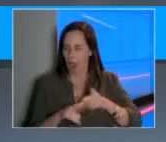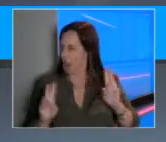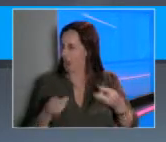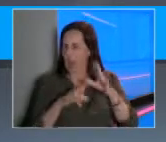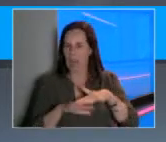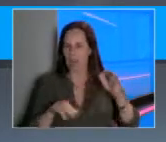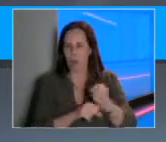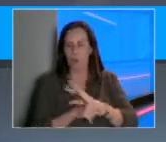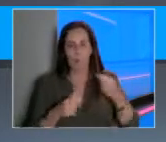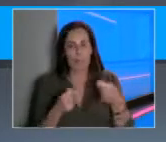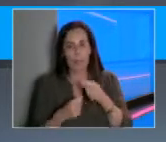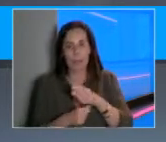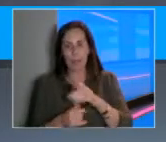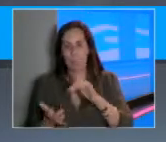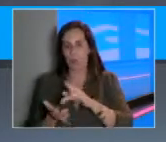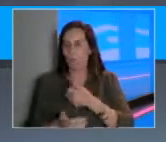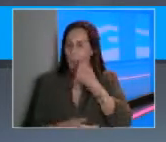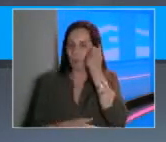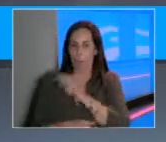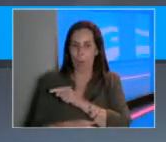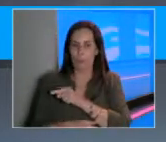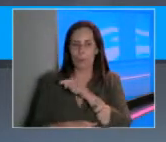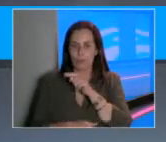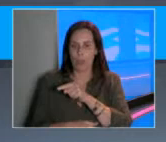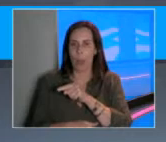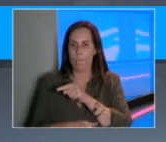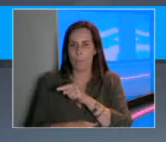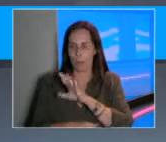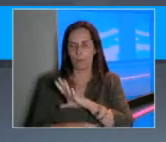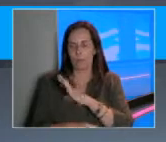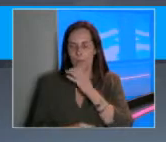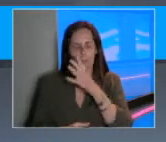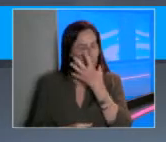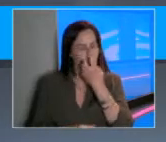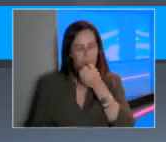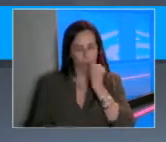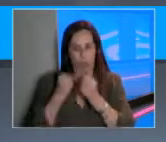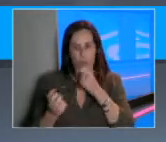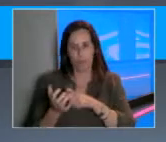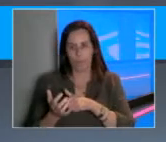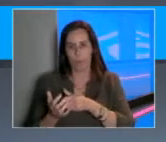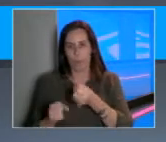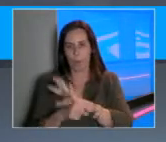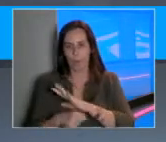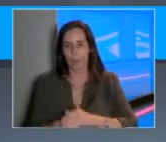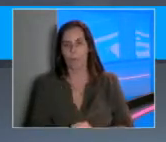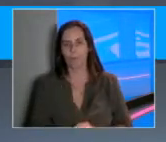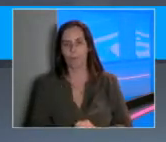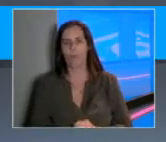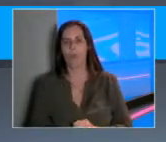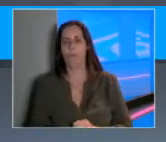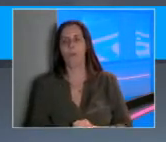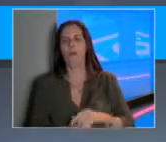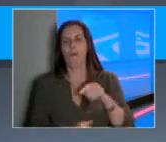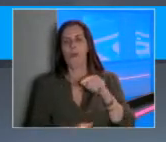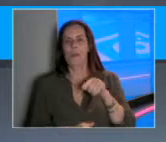קלה, ולגבי המקומות של אנשים מבוגרים, ששם קיבלנו מכה רצינית מאוד בגל הראשון, נקרא לזה כך.